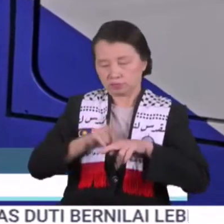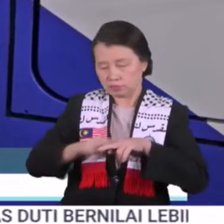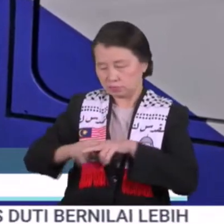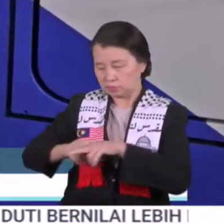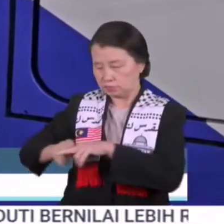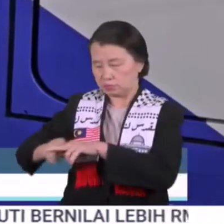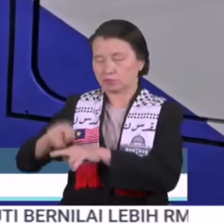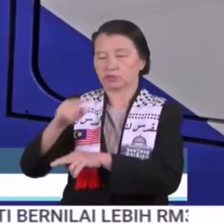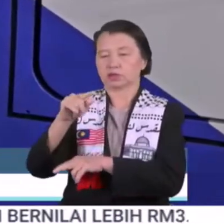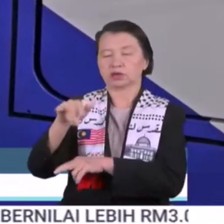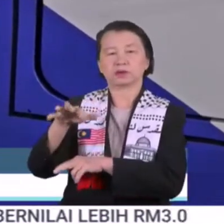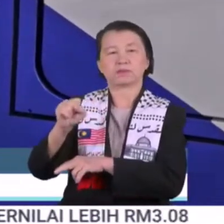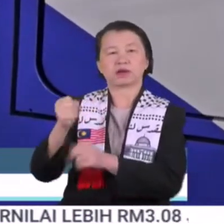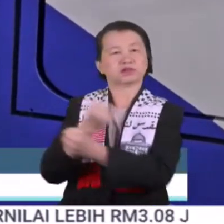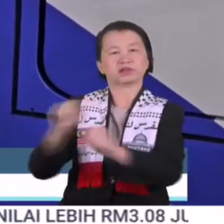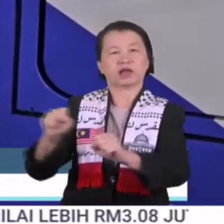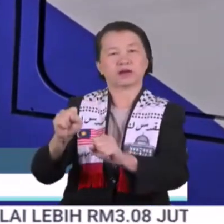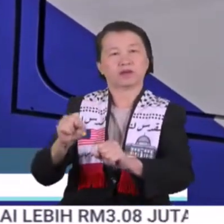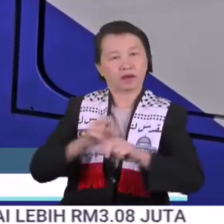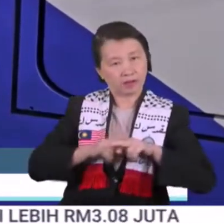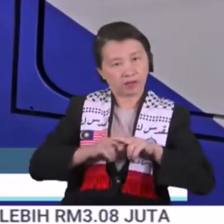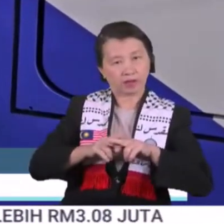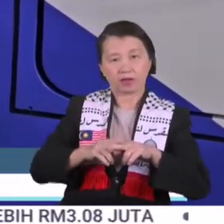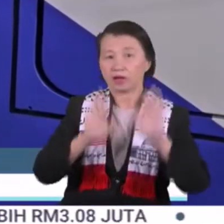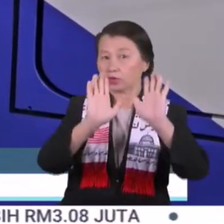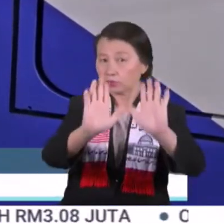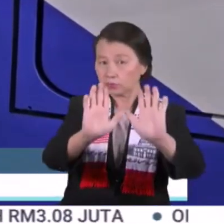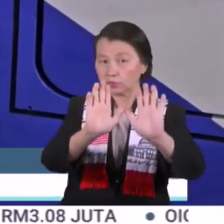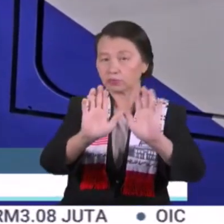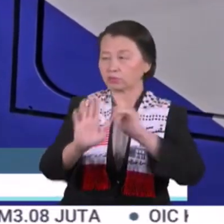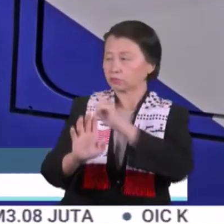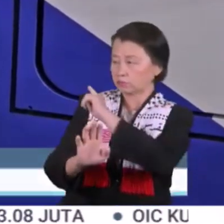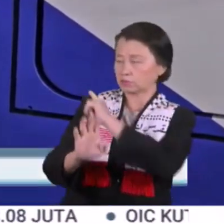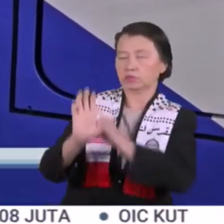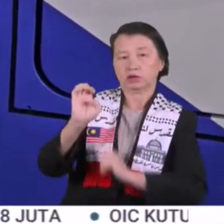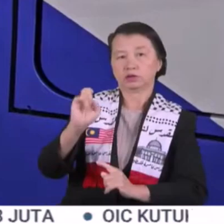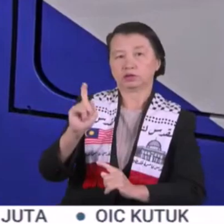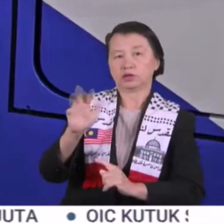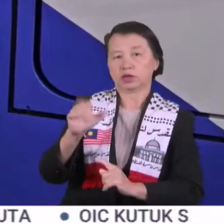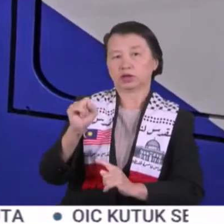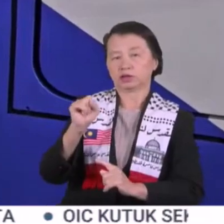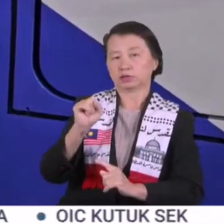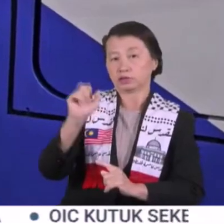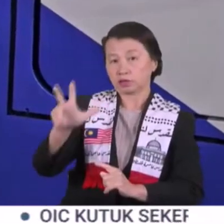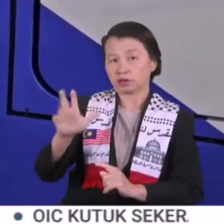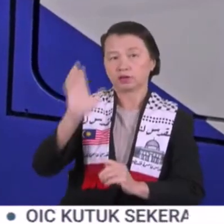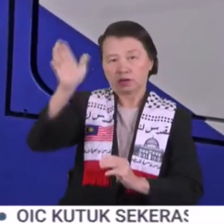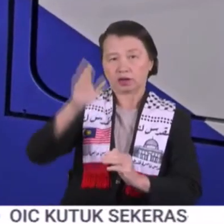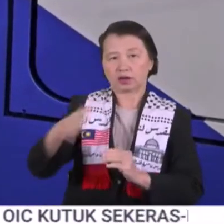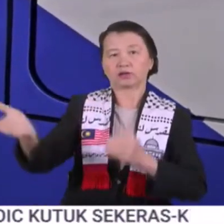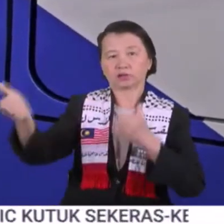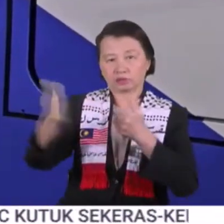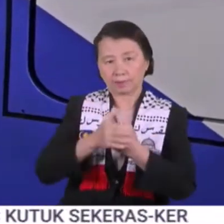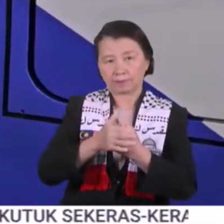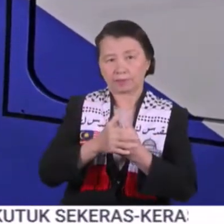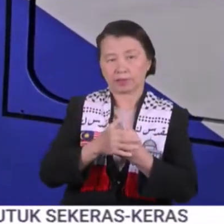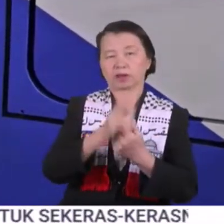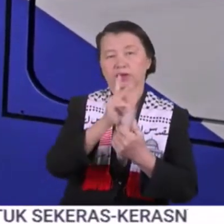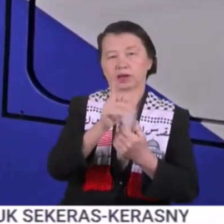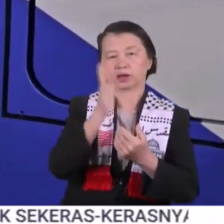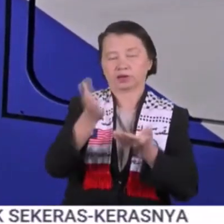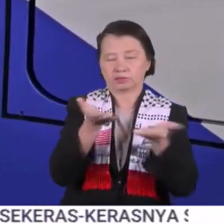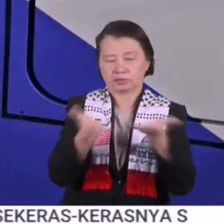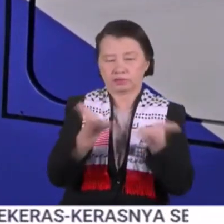nanti. Tunggu supaya perkhidmatan ini akan tentu akan sampai dan kita akan memberikan